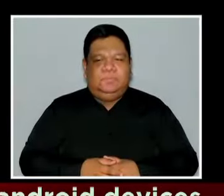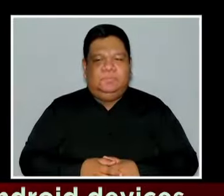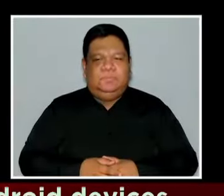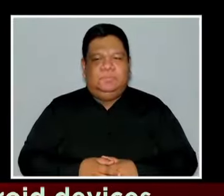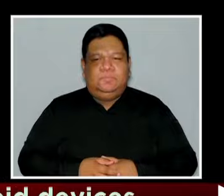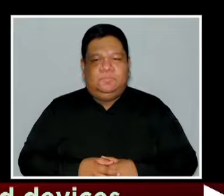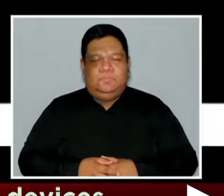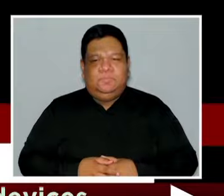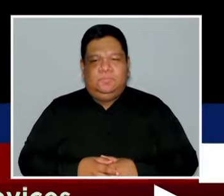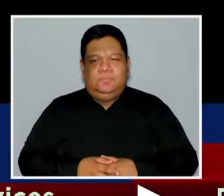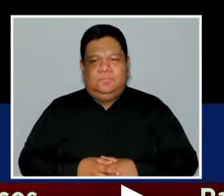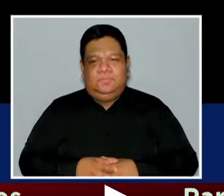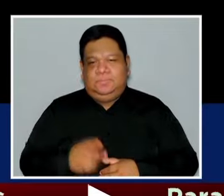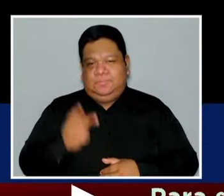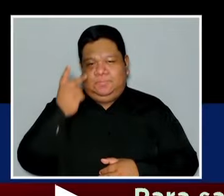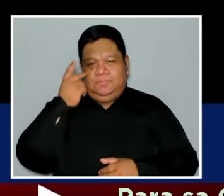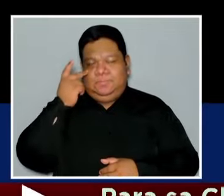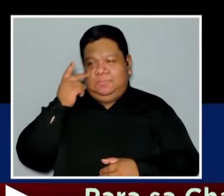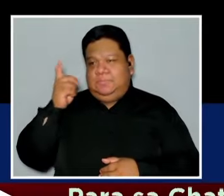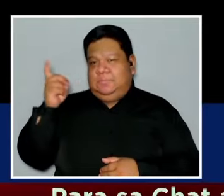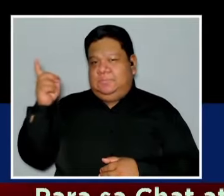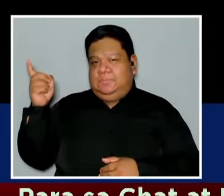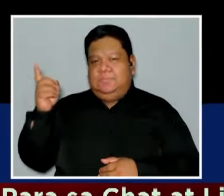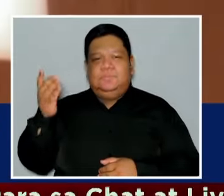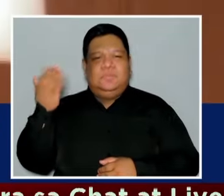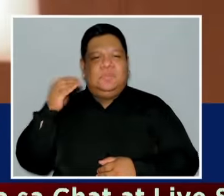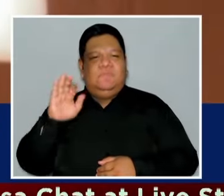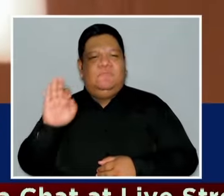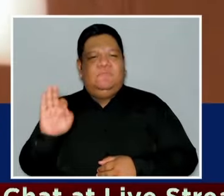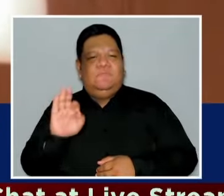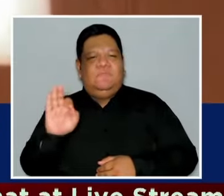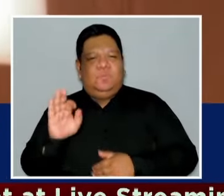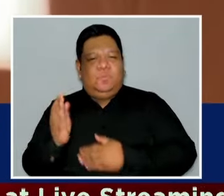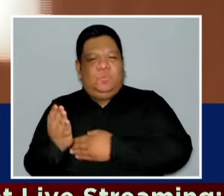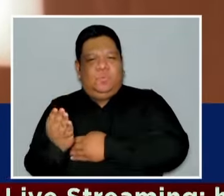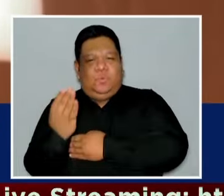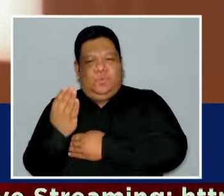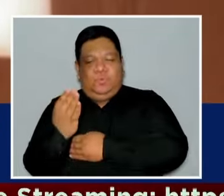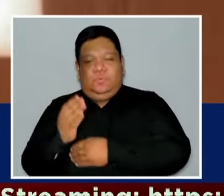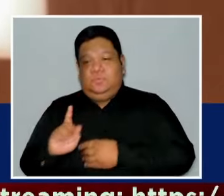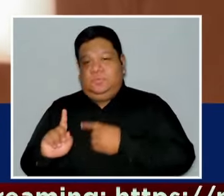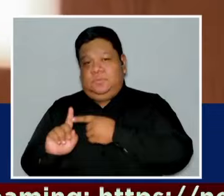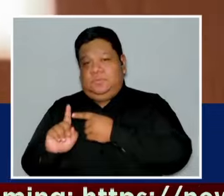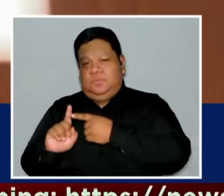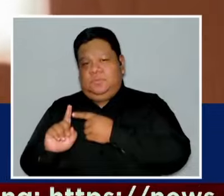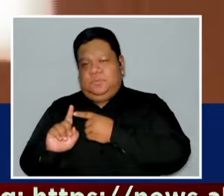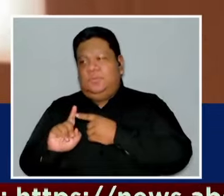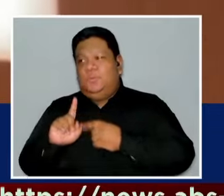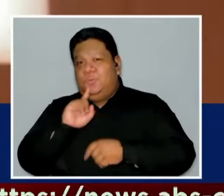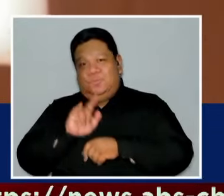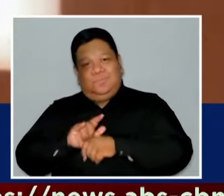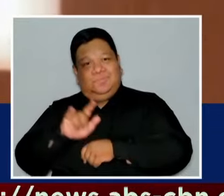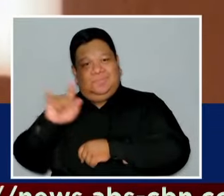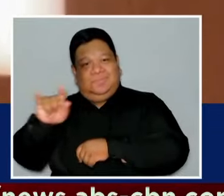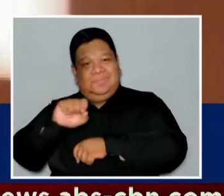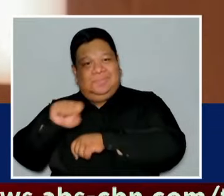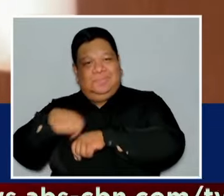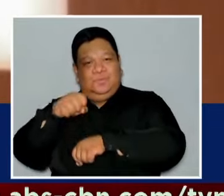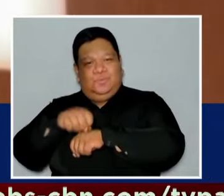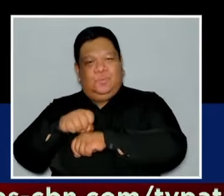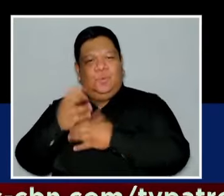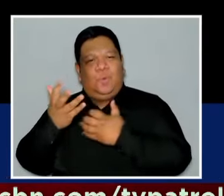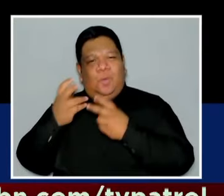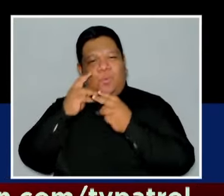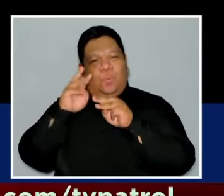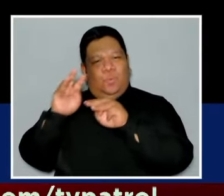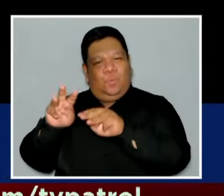Kuha ito sa NAIA Terminal 3 Biyernes ng umaga. Kwento ng pasaherong si Curb na bumiyahe pa Singapore para manood ng concert ni Taylor